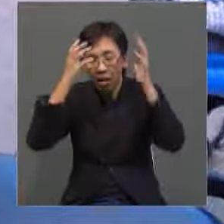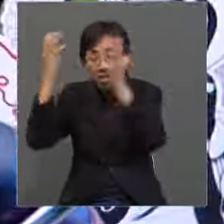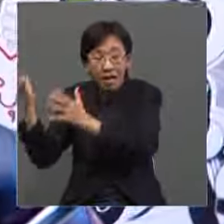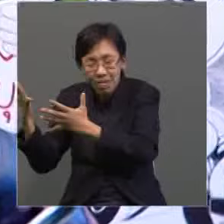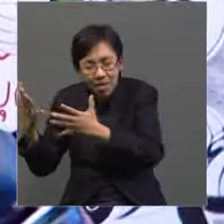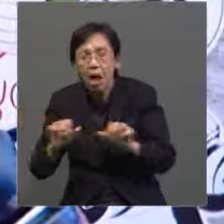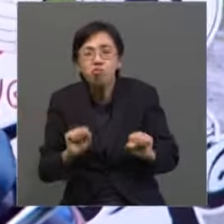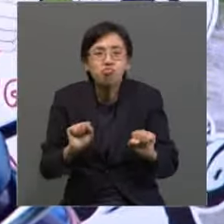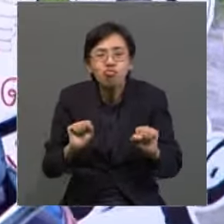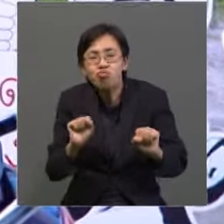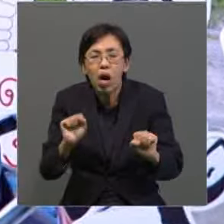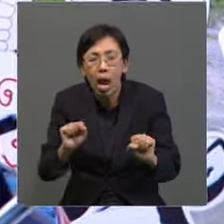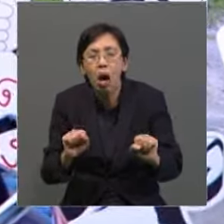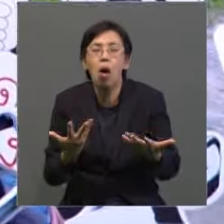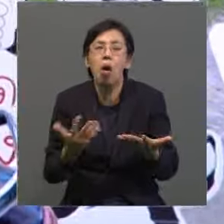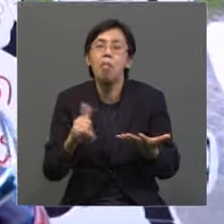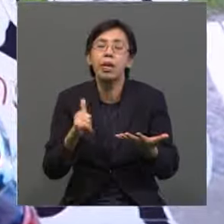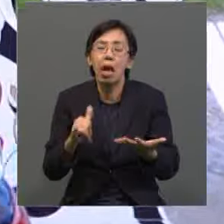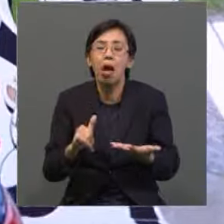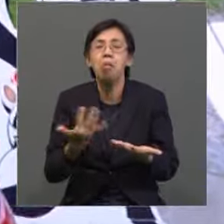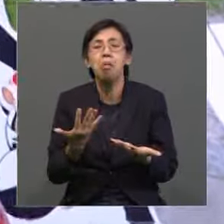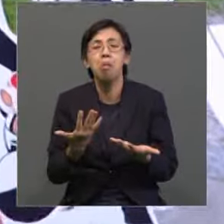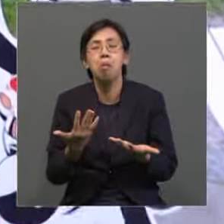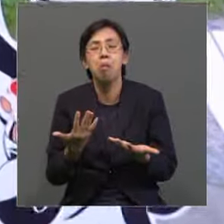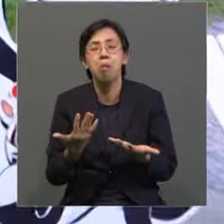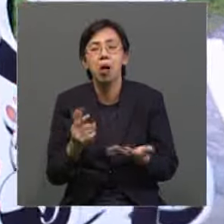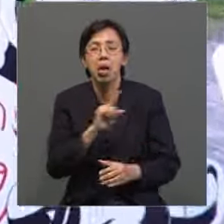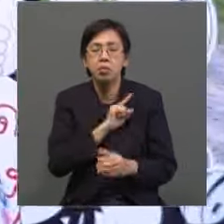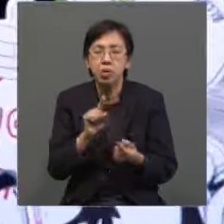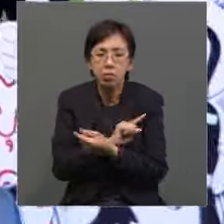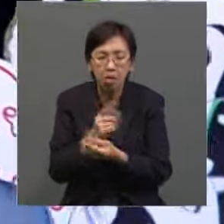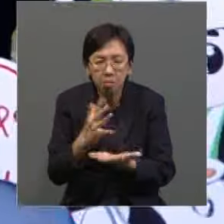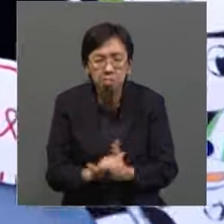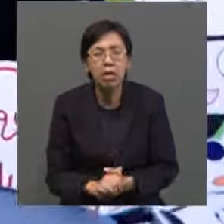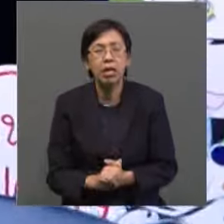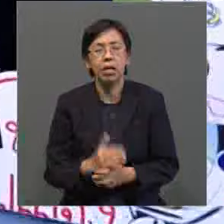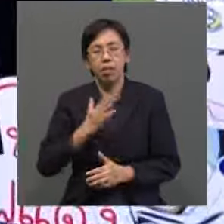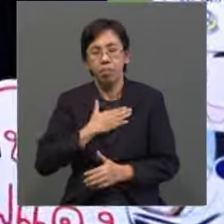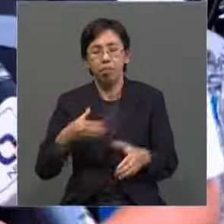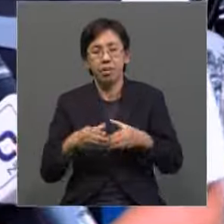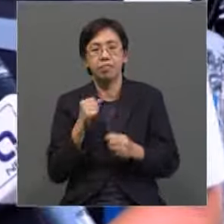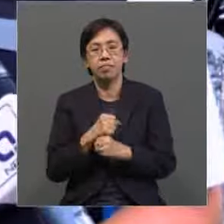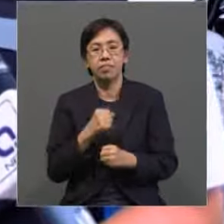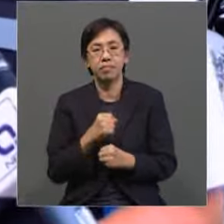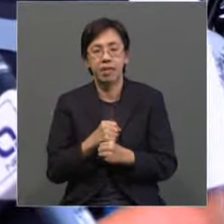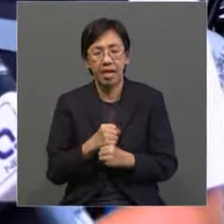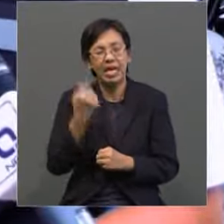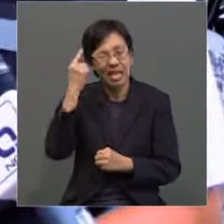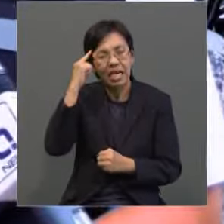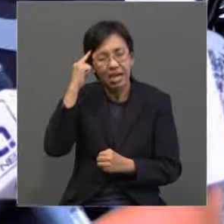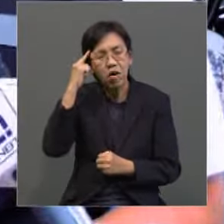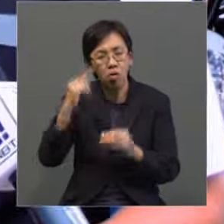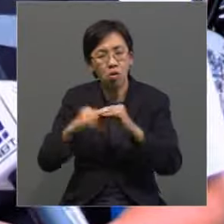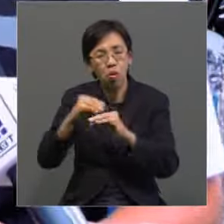ต่อชีวิตแล้วก็ไม่รับผิดชอบต่อส่วนรวมผมเองกับทีมงานนะครับก็เลยเห็นความสำคัญตรงนี้